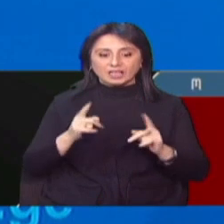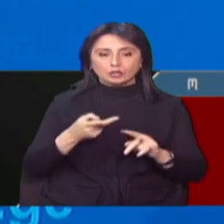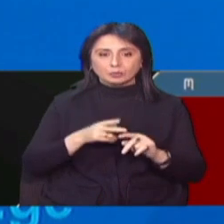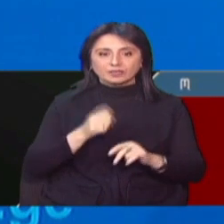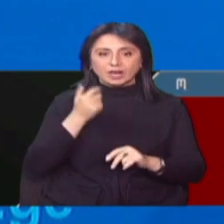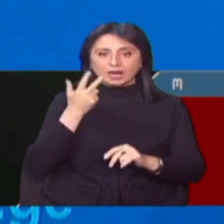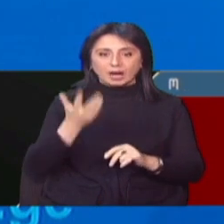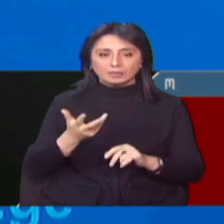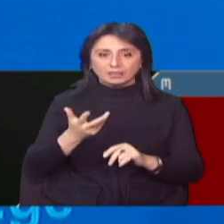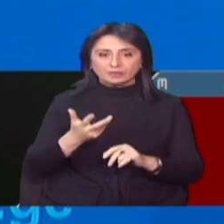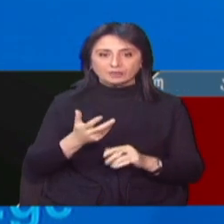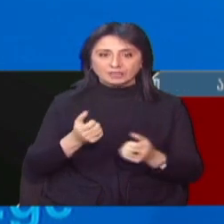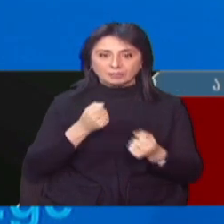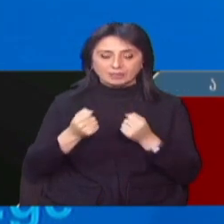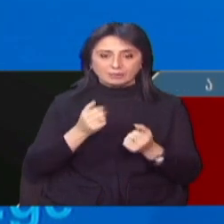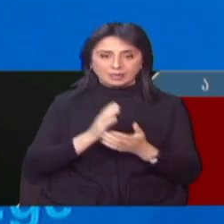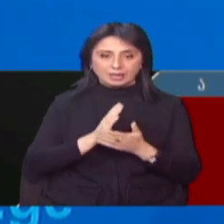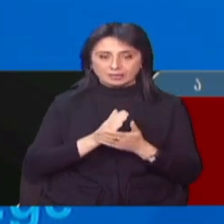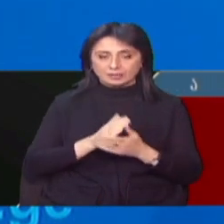psimestul, am denat Am făcut